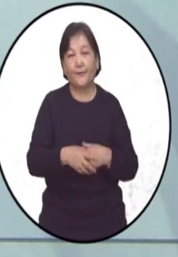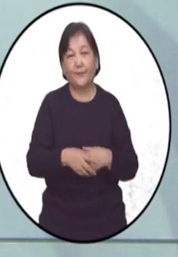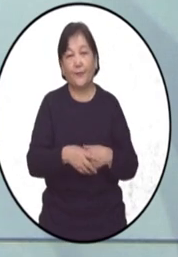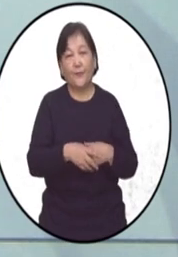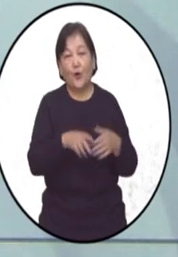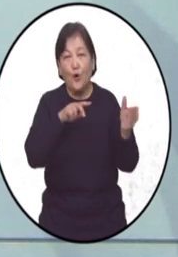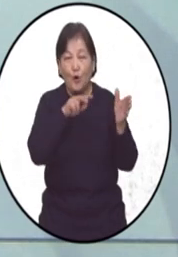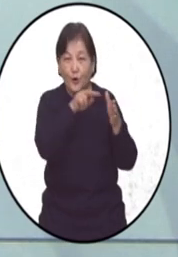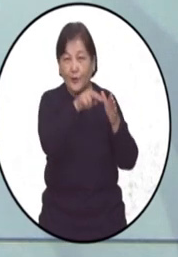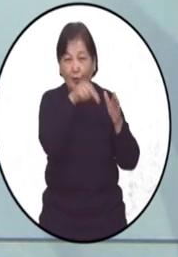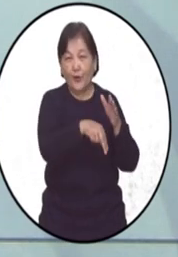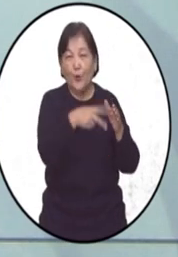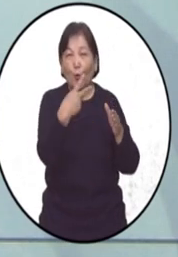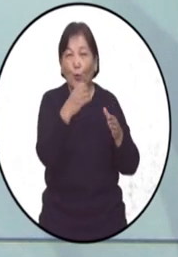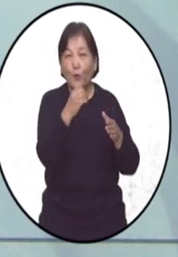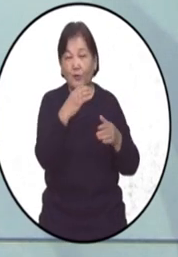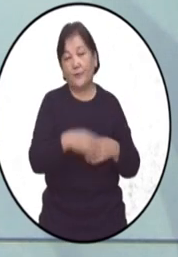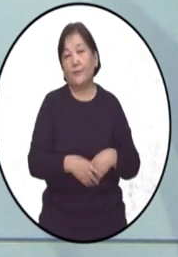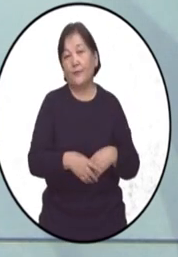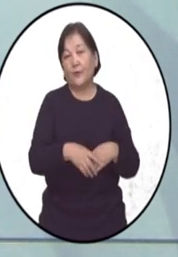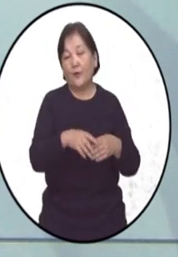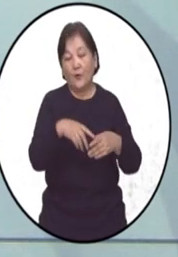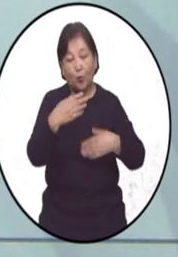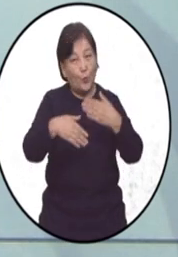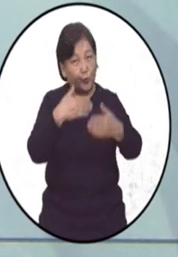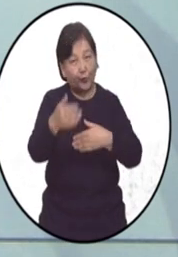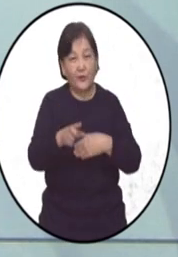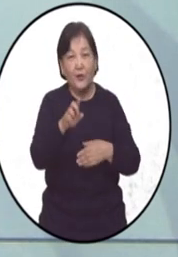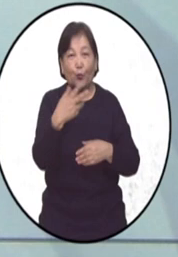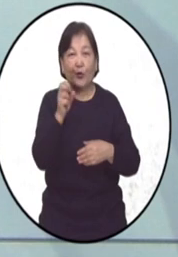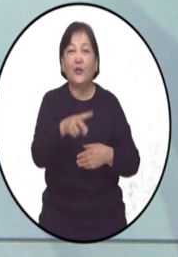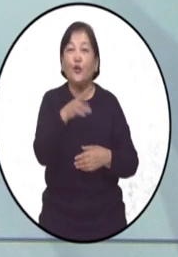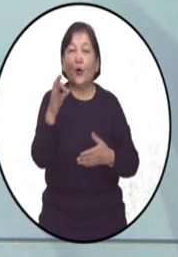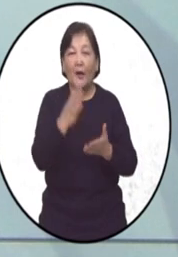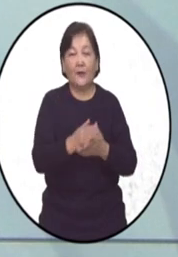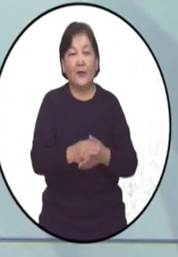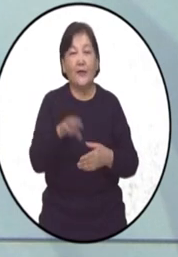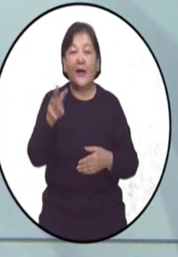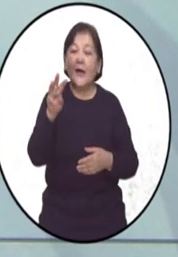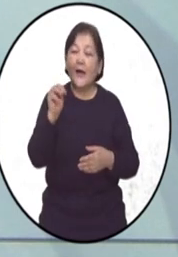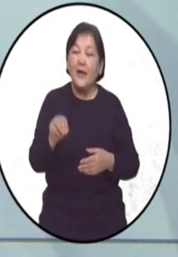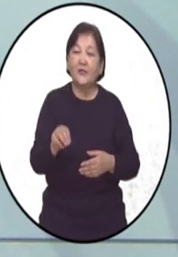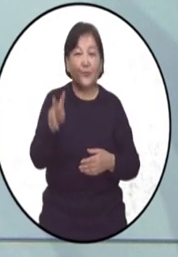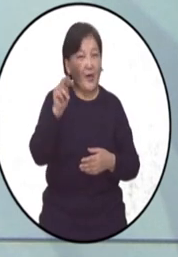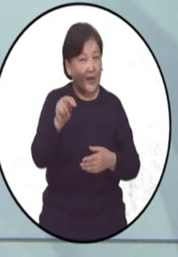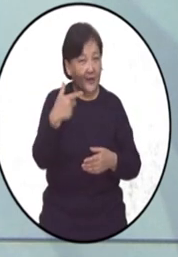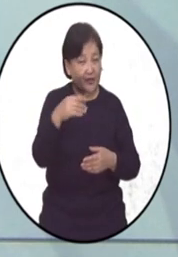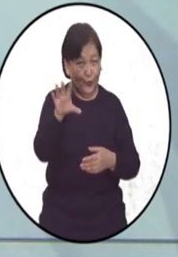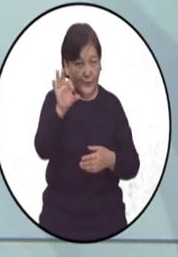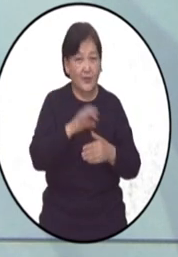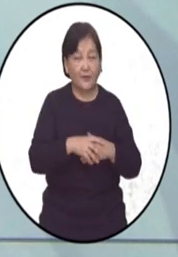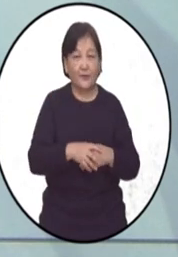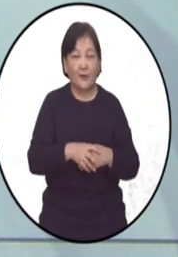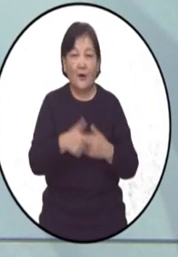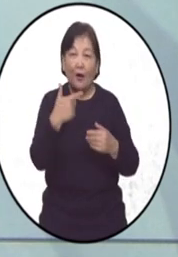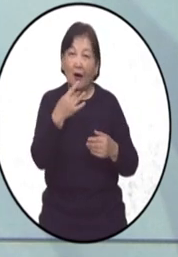Оролтын үр дүн болон өгдлийг тодорхойлох. За оролтын өгдлүүд дээр бол мэдээж бүхэл тоо орно. За тэр тоогоо n гэд авчий. За гаралтын